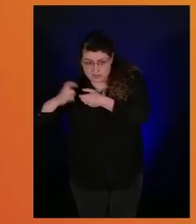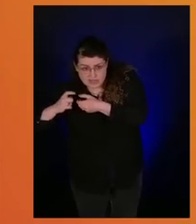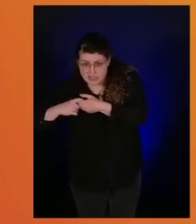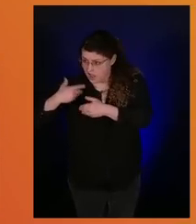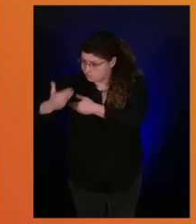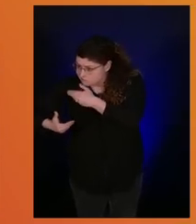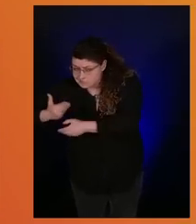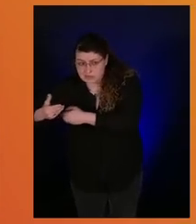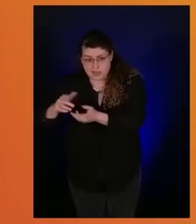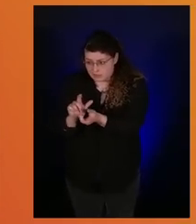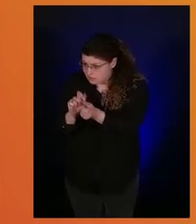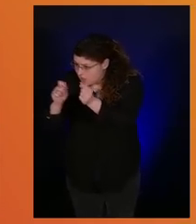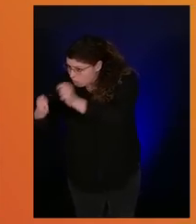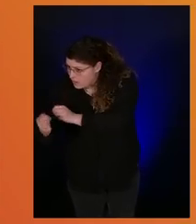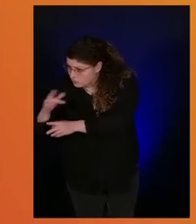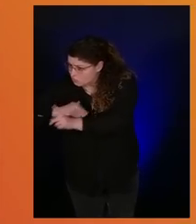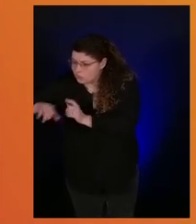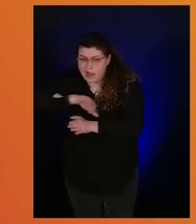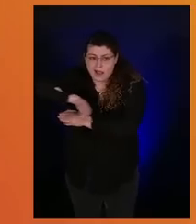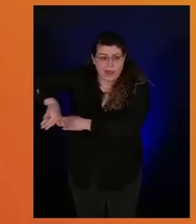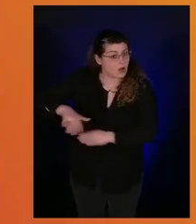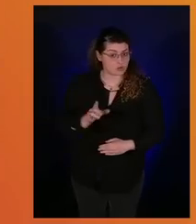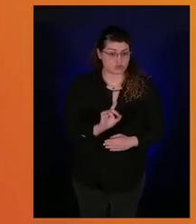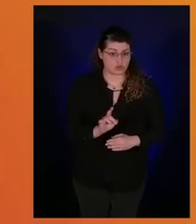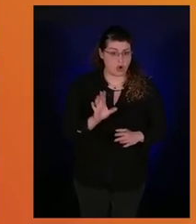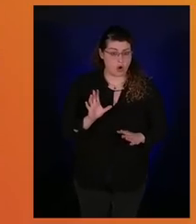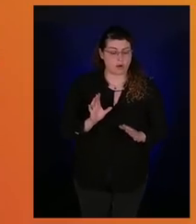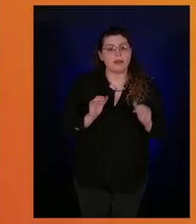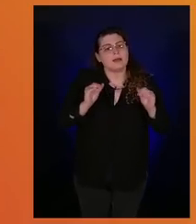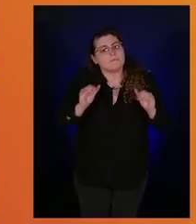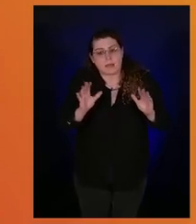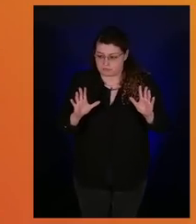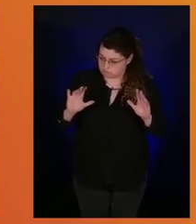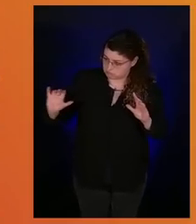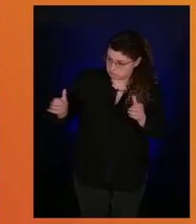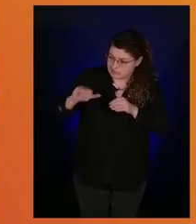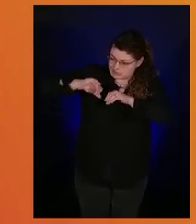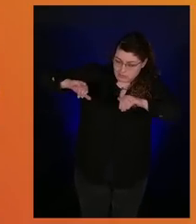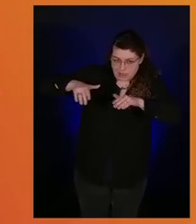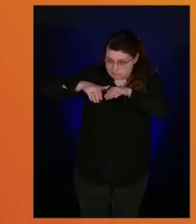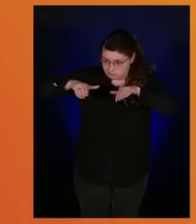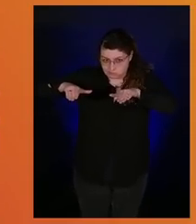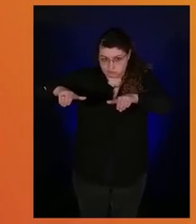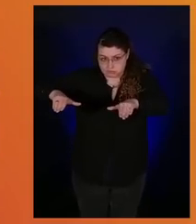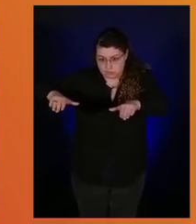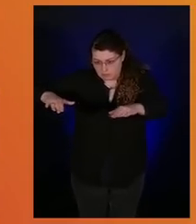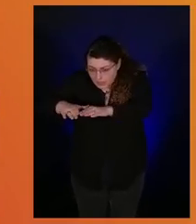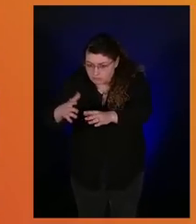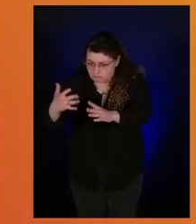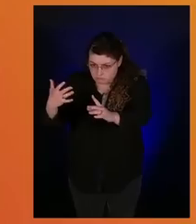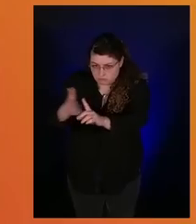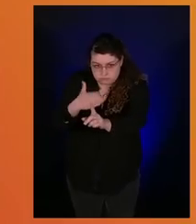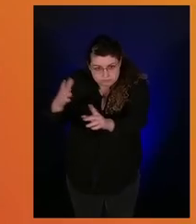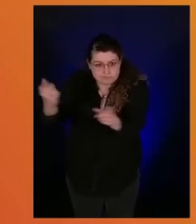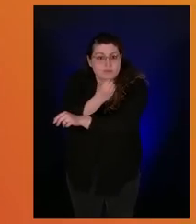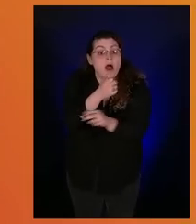son projet de transformation sociale, mais cela veut dire que même si nous marchons séparément, nous sommes capables de frapper ensemble. Et